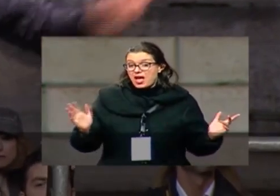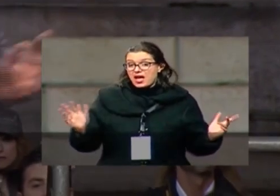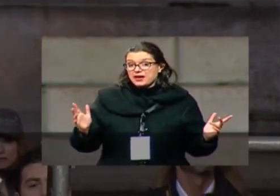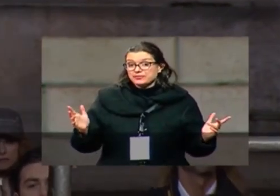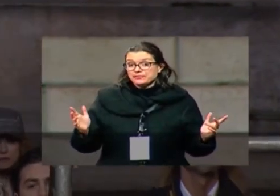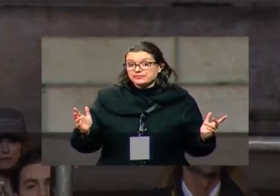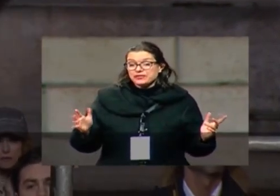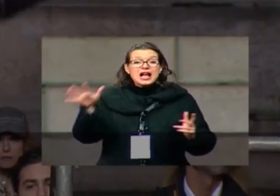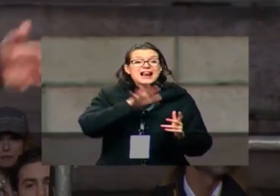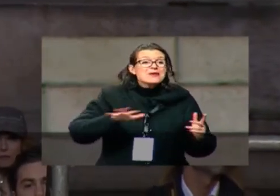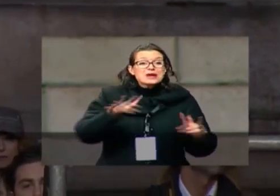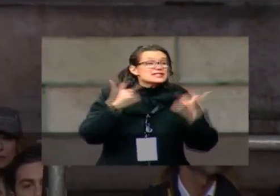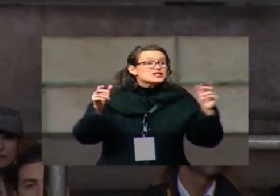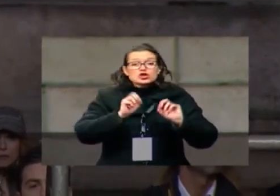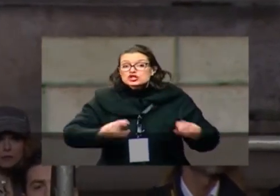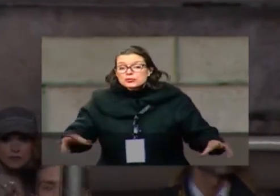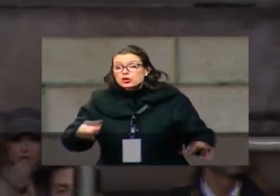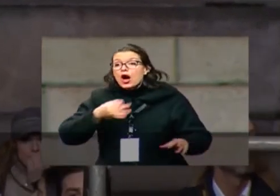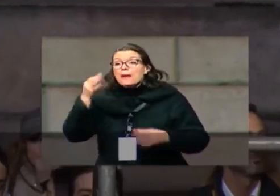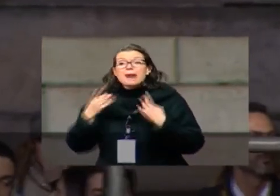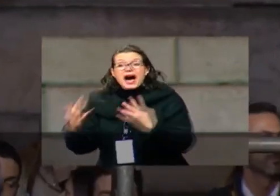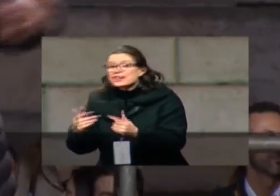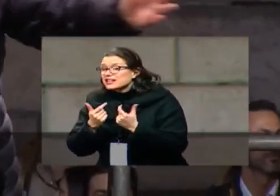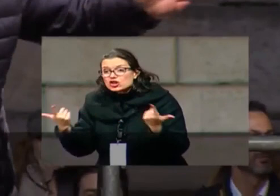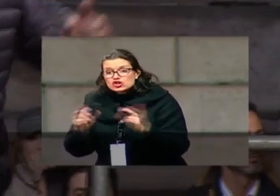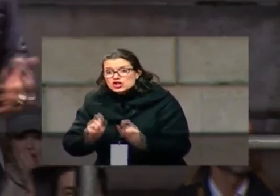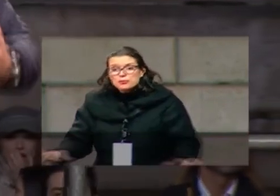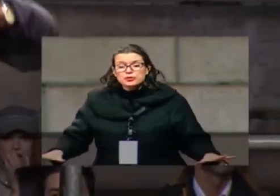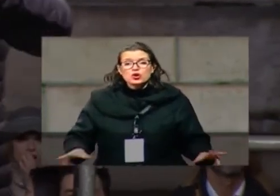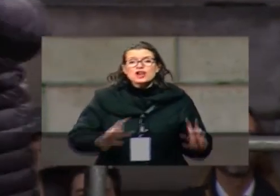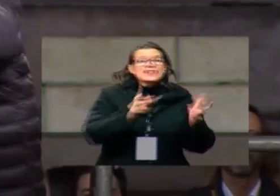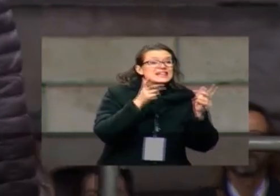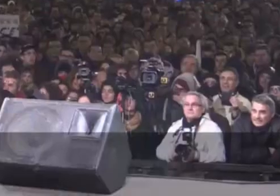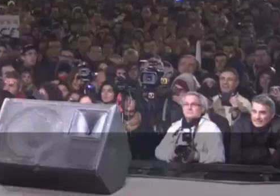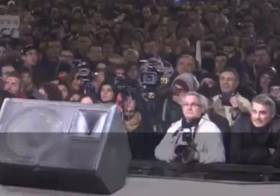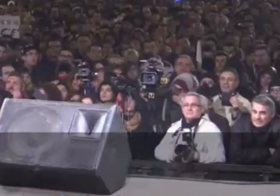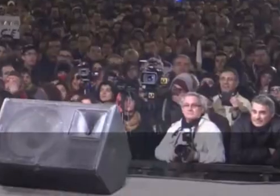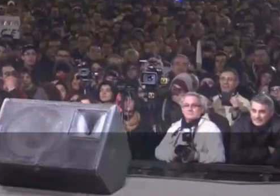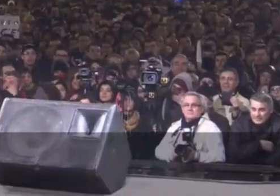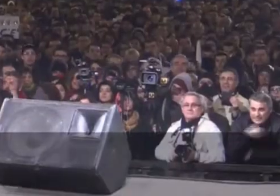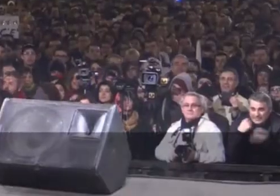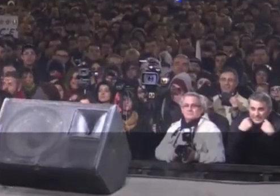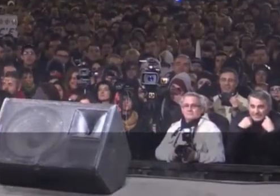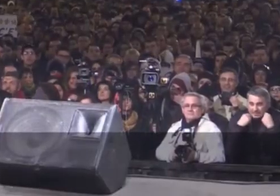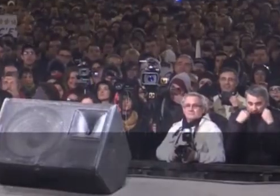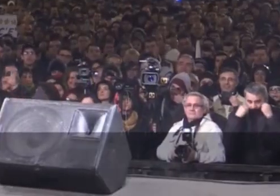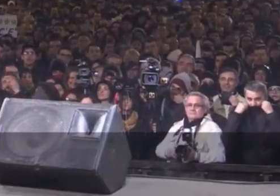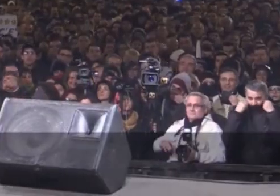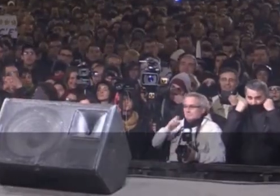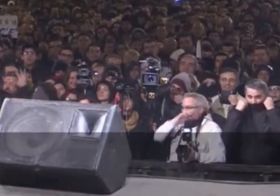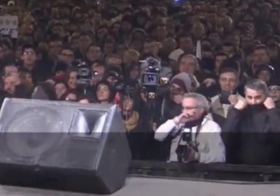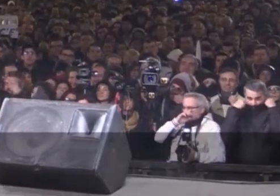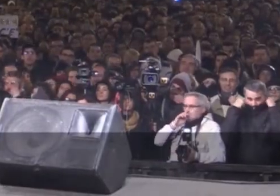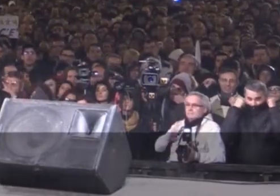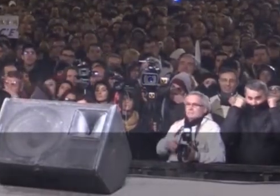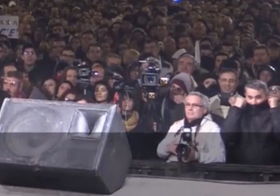le piazze sono finite i palchi sono finiti le televisioni andiamo in televisione Grillo vai in televisione Grillo